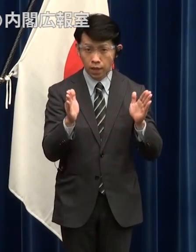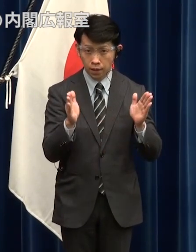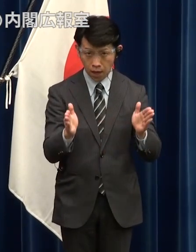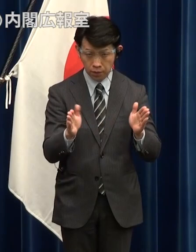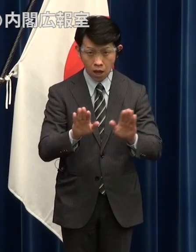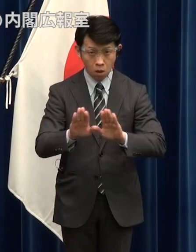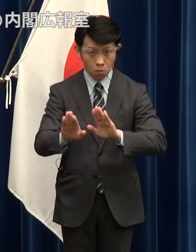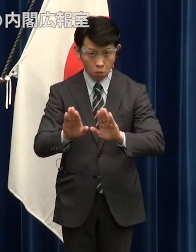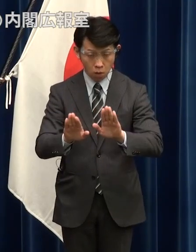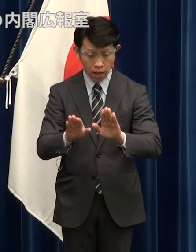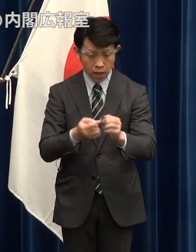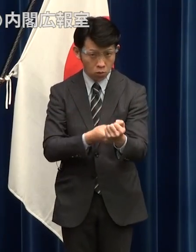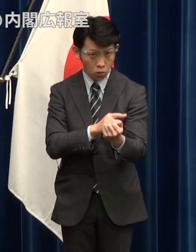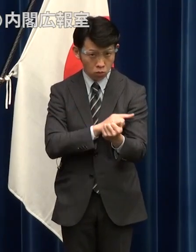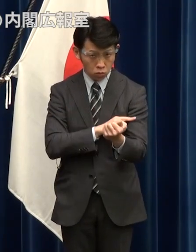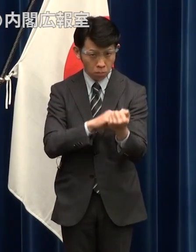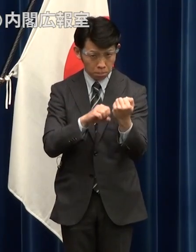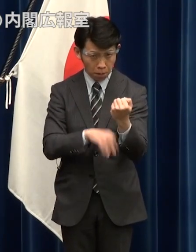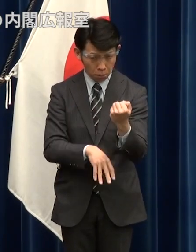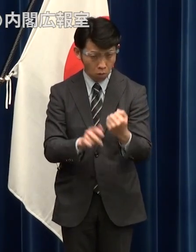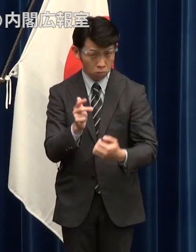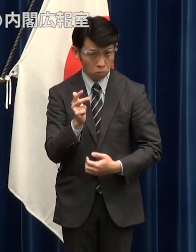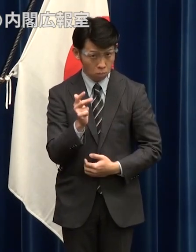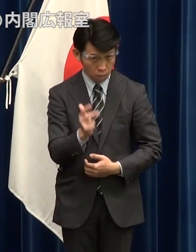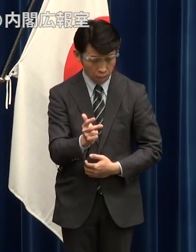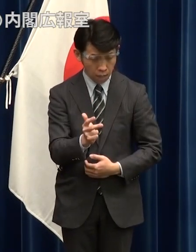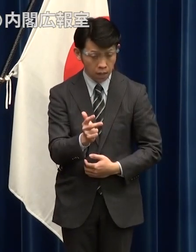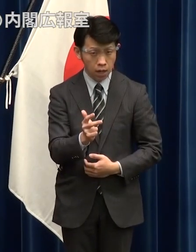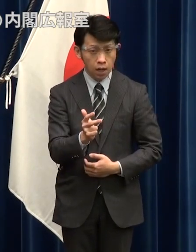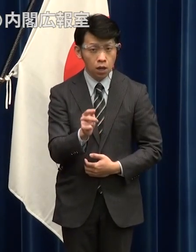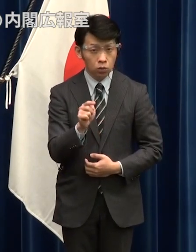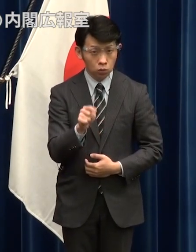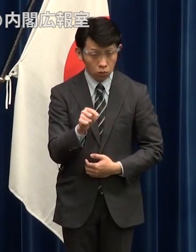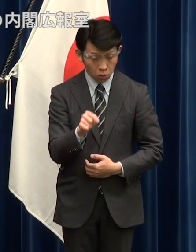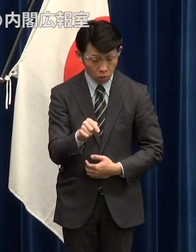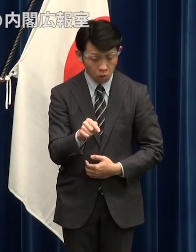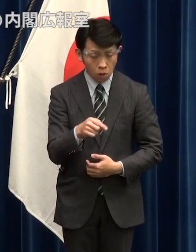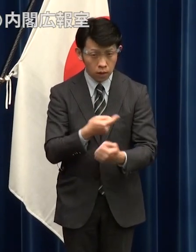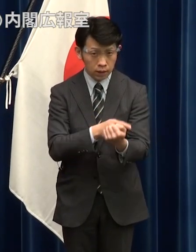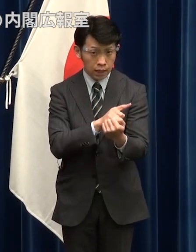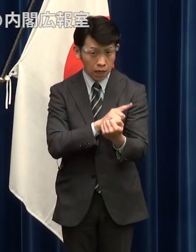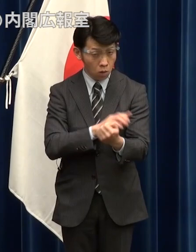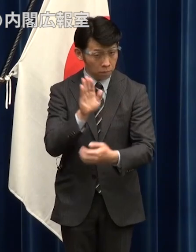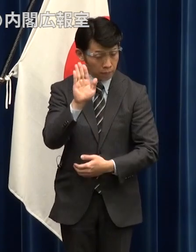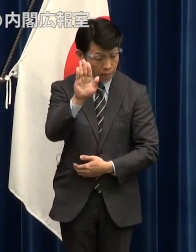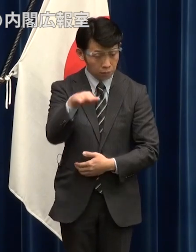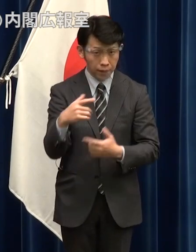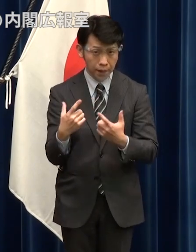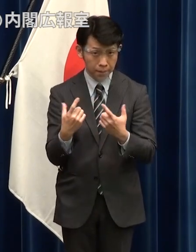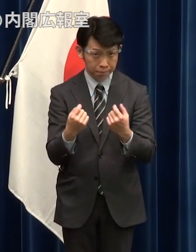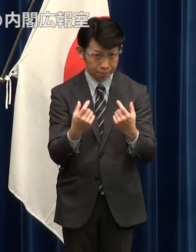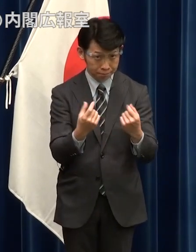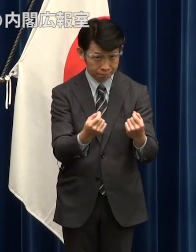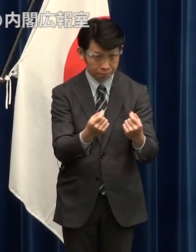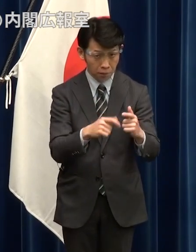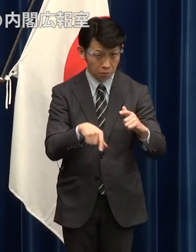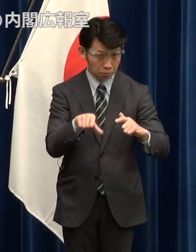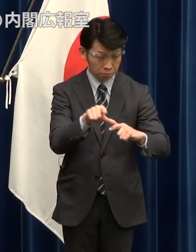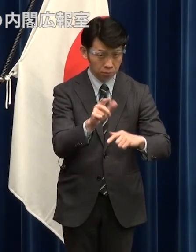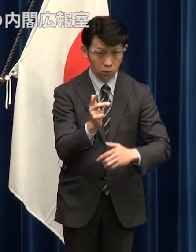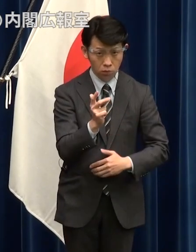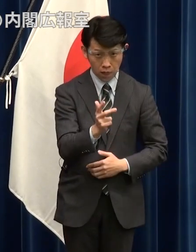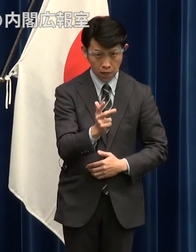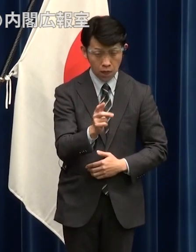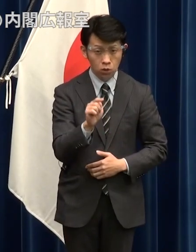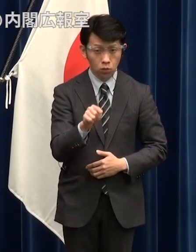力の抜本的強化、そして抜本的に強化された防衛力の未来に向かっての維持強化、そしてその